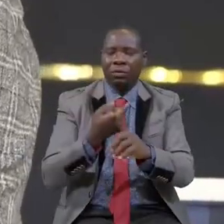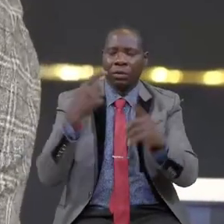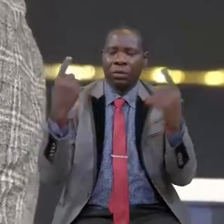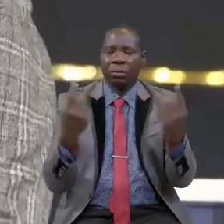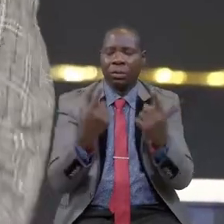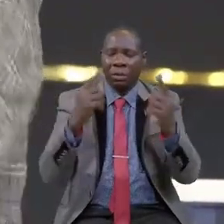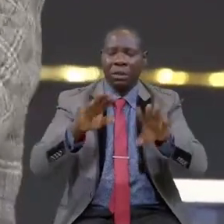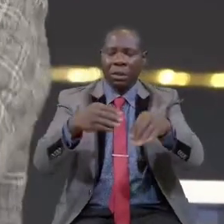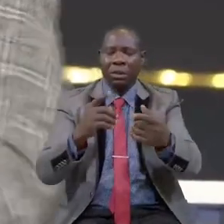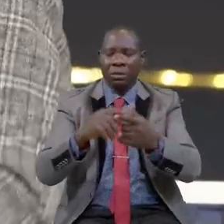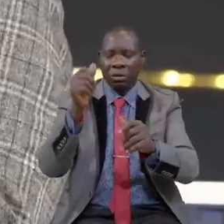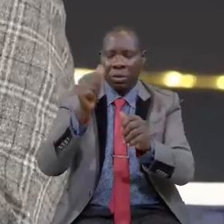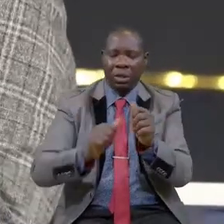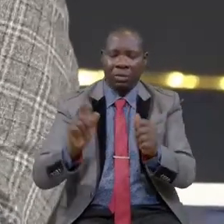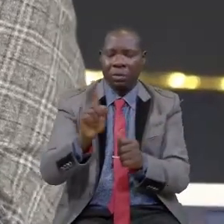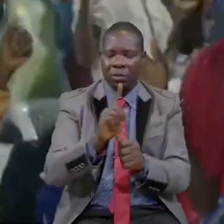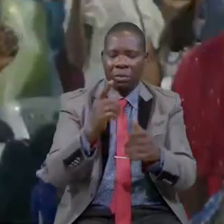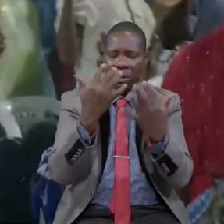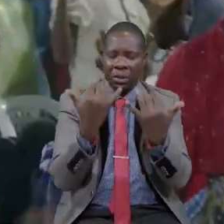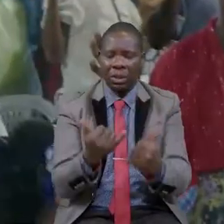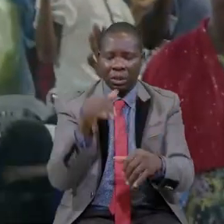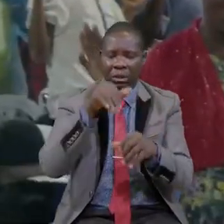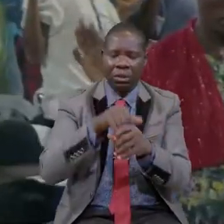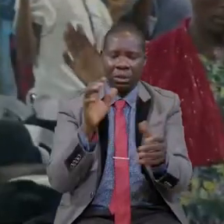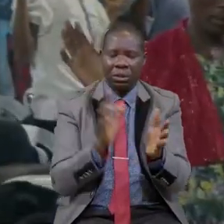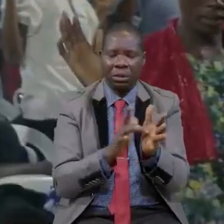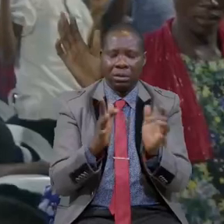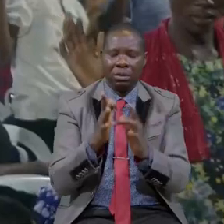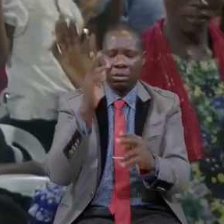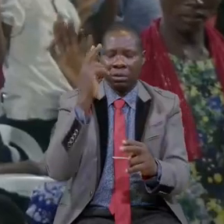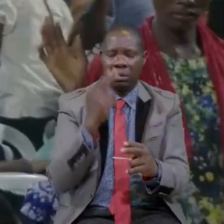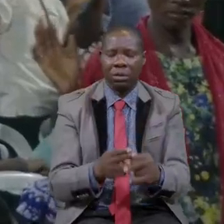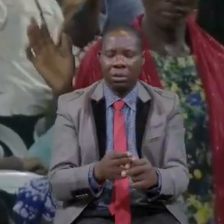Accorde à chacun maintenant au nom de Jésus.